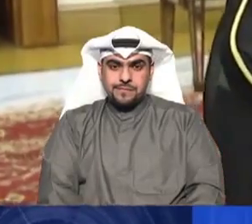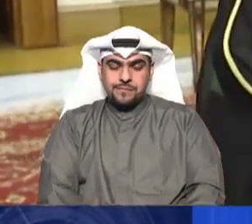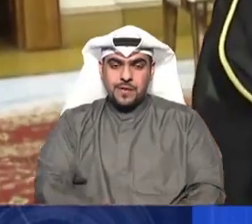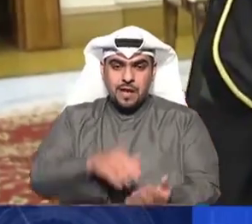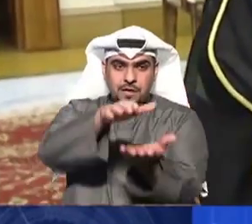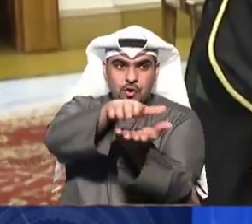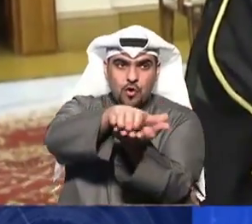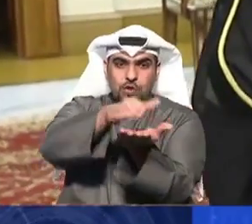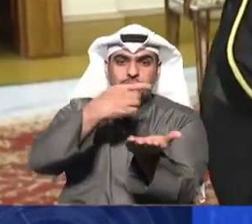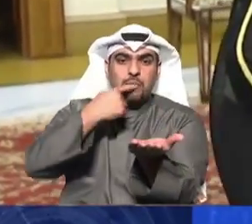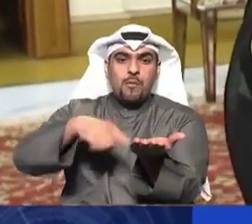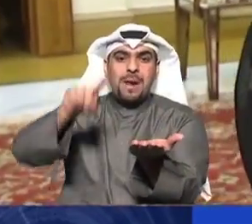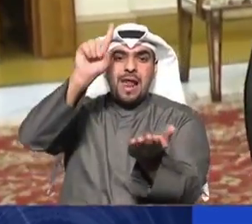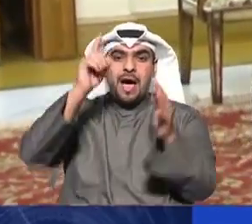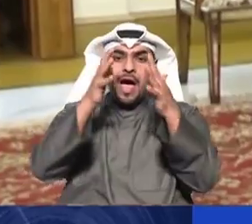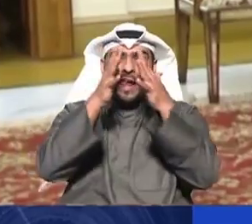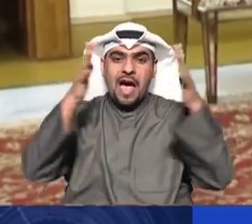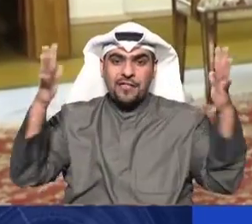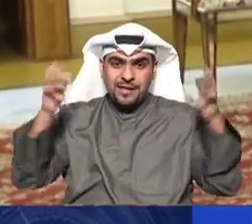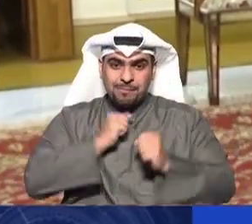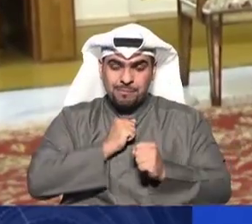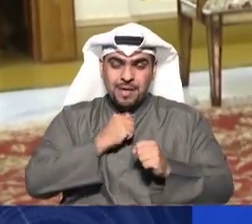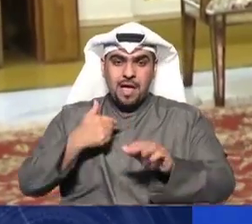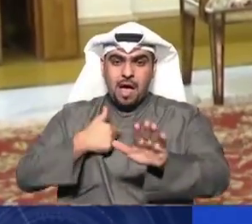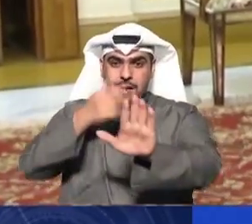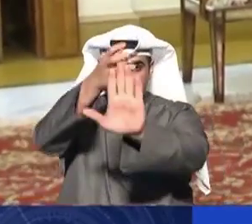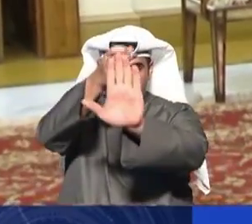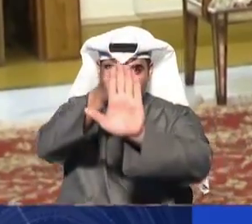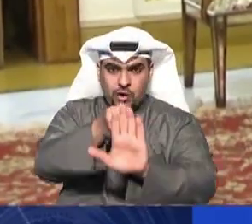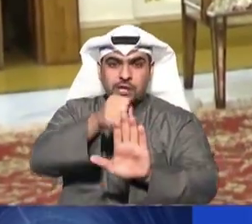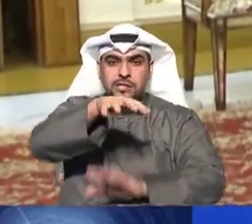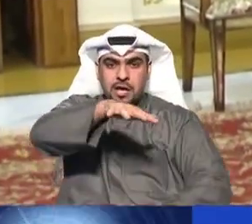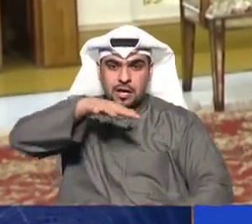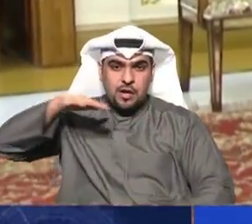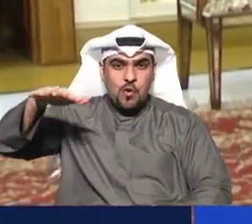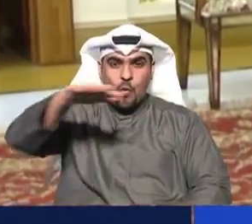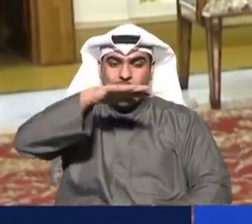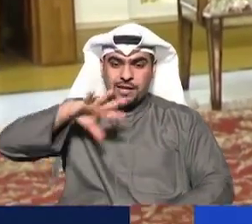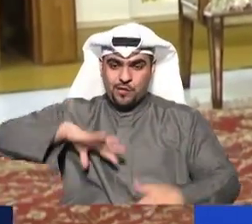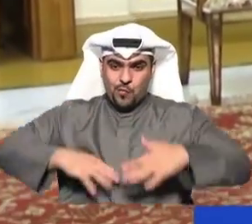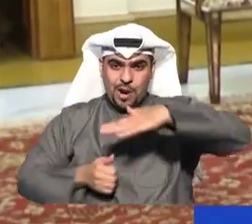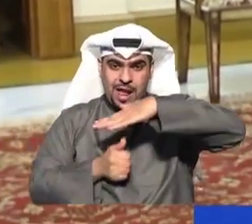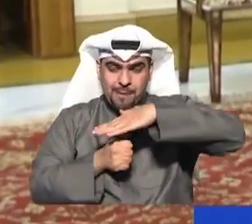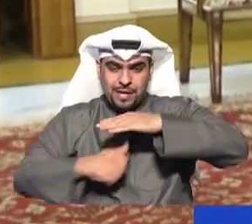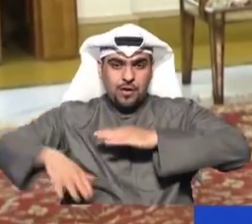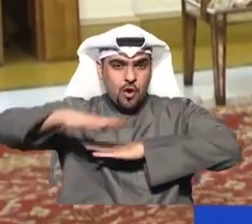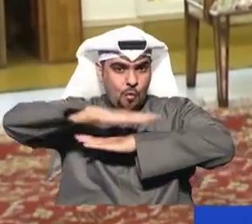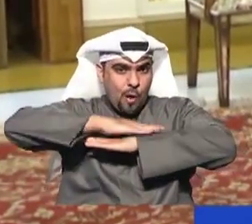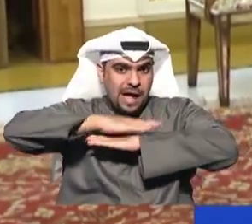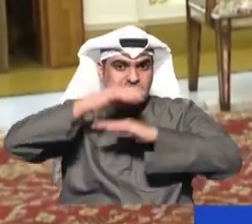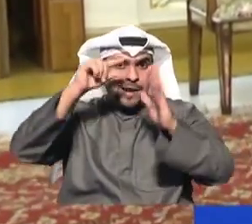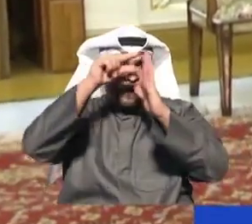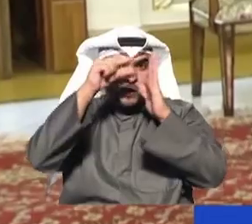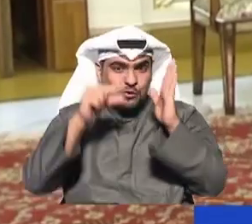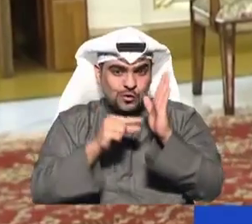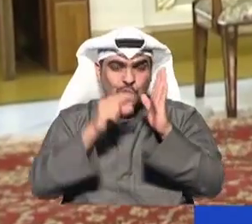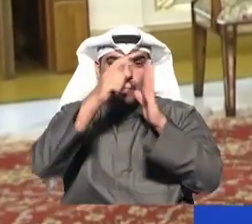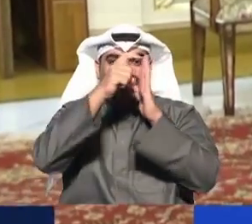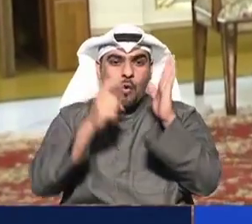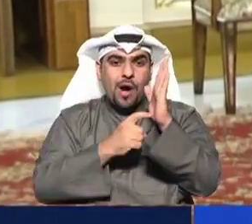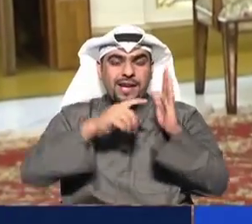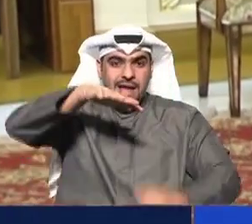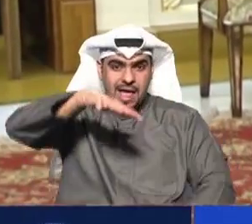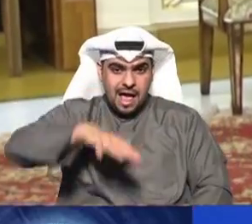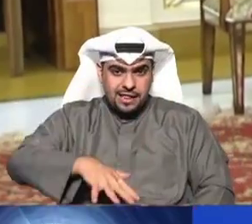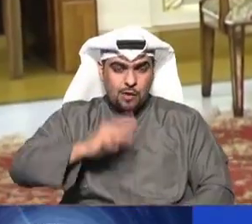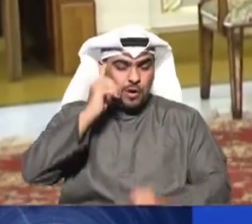أقسم بالله العظيم أن أكون مخلصا للوطن وللأمير، وأن أحترم الدستور وقوانين الدولة،